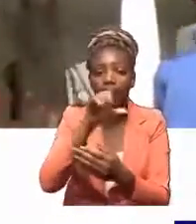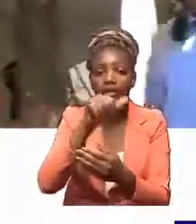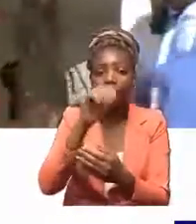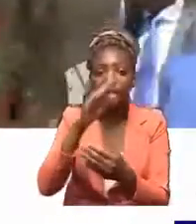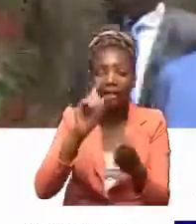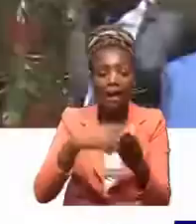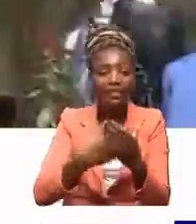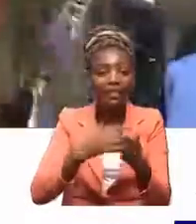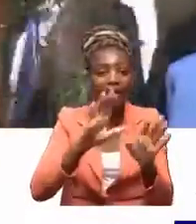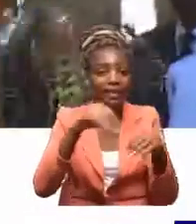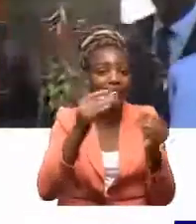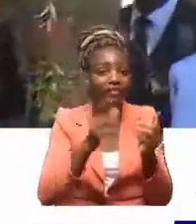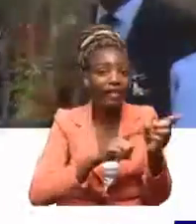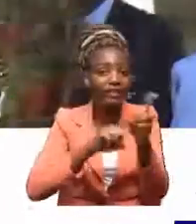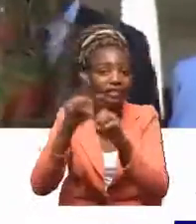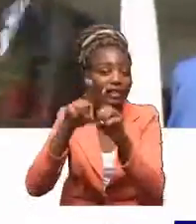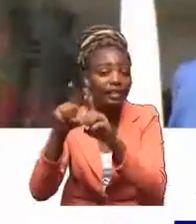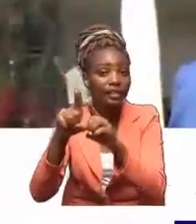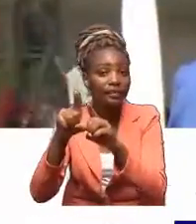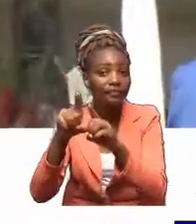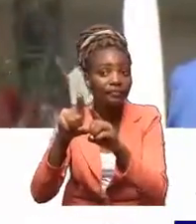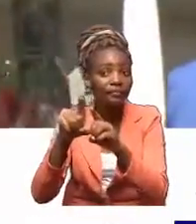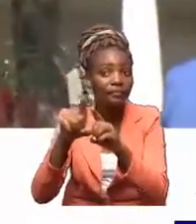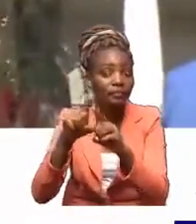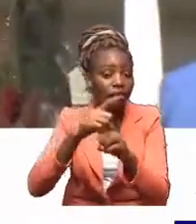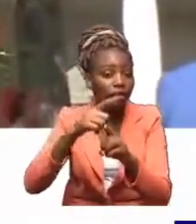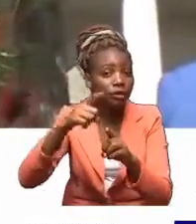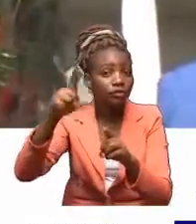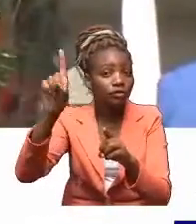Akatupatia safari ya kwenda hadi nchi ya